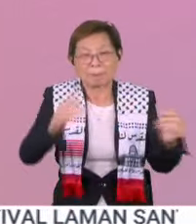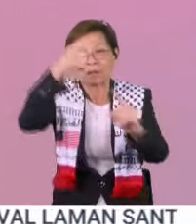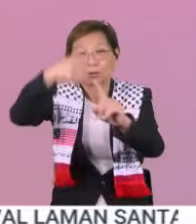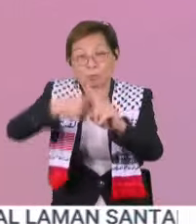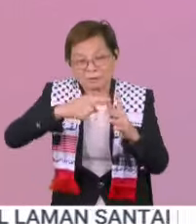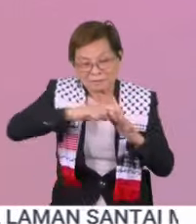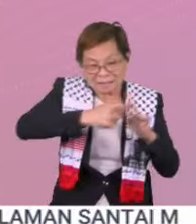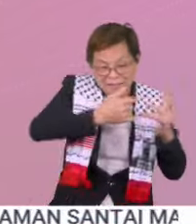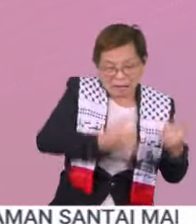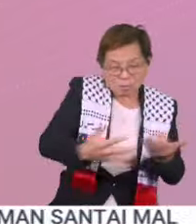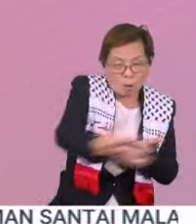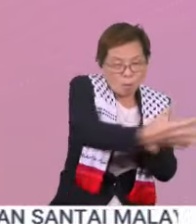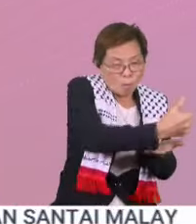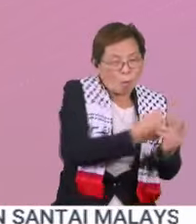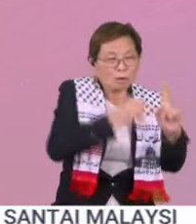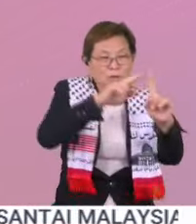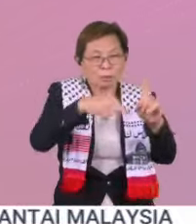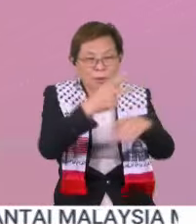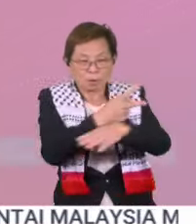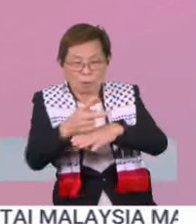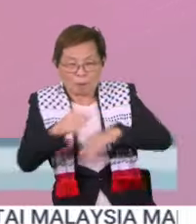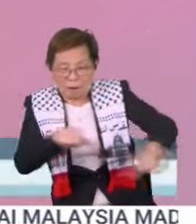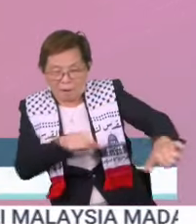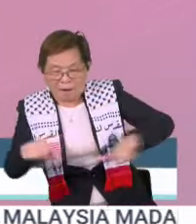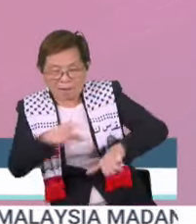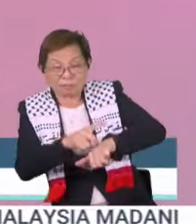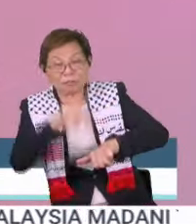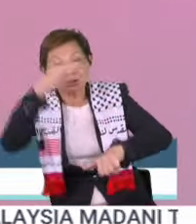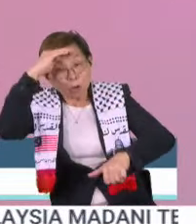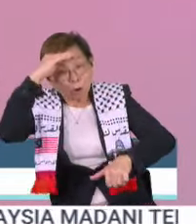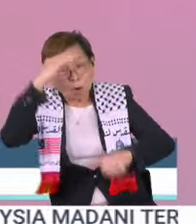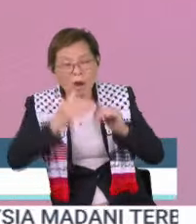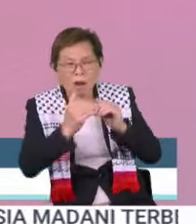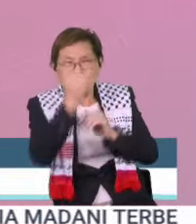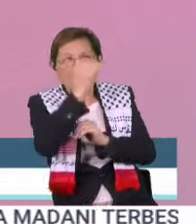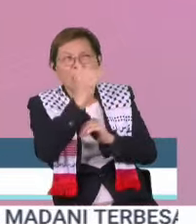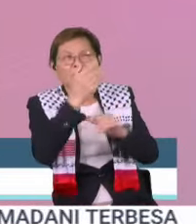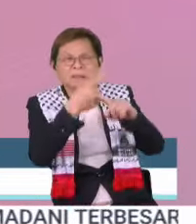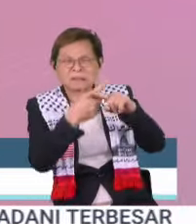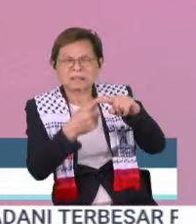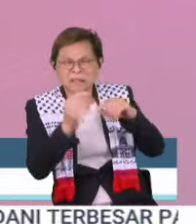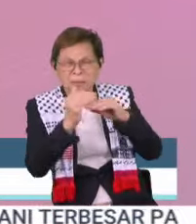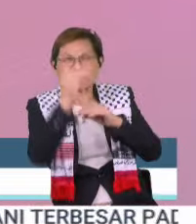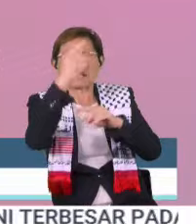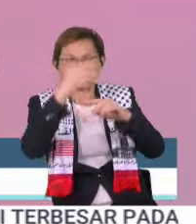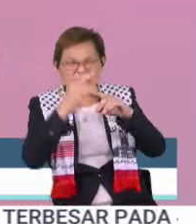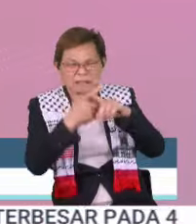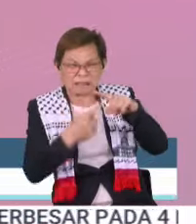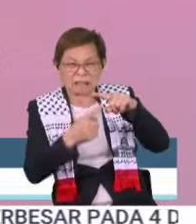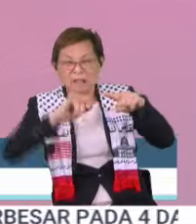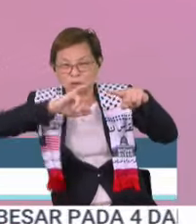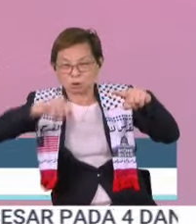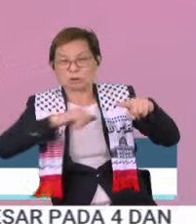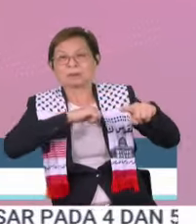ini. Kutipan melibatkan 1,000 koperasi aktif di negeri itu dengan lebih setengah juta anggota.